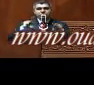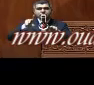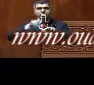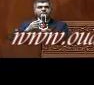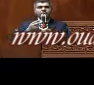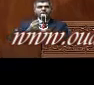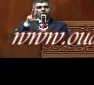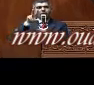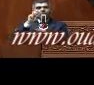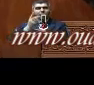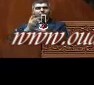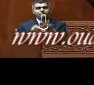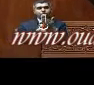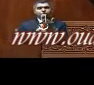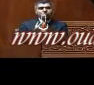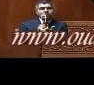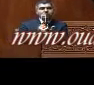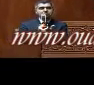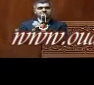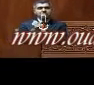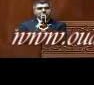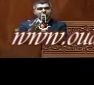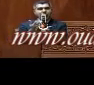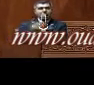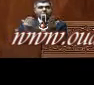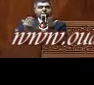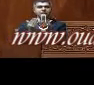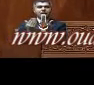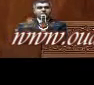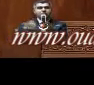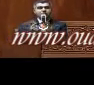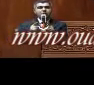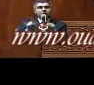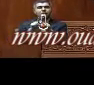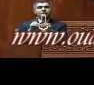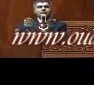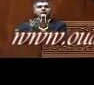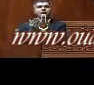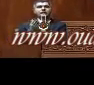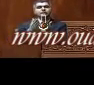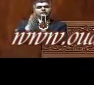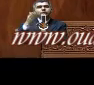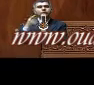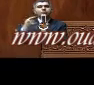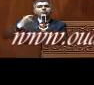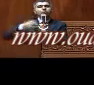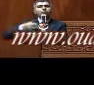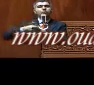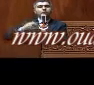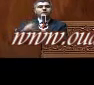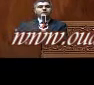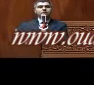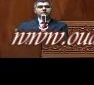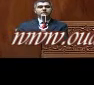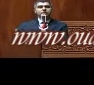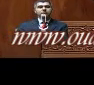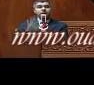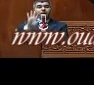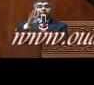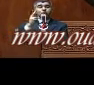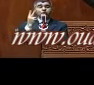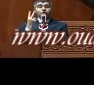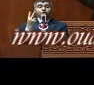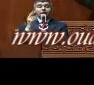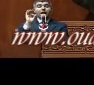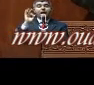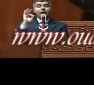أقدر على اجتياز المباريات ديال التعليم مثلا، أو يمشيو يشتغلوا في التعليم الخاص. إعادة تأهيل